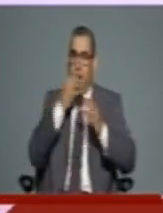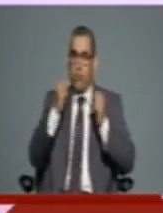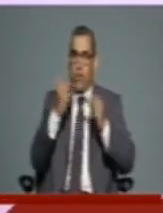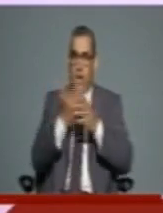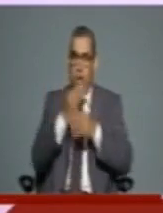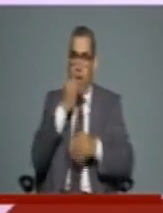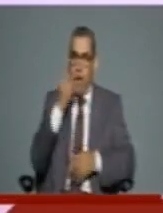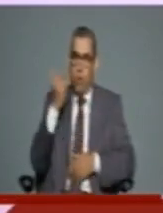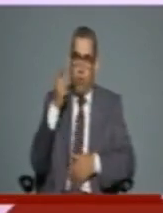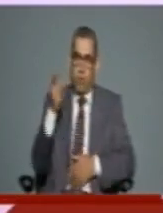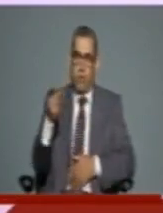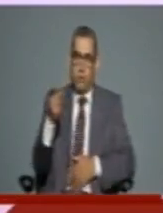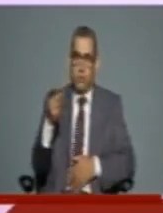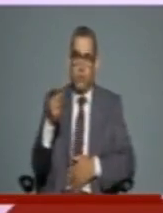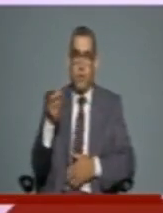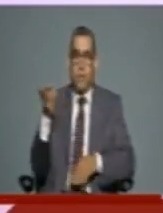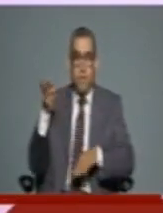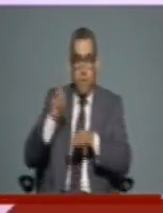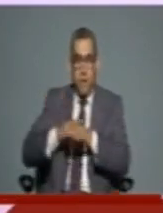ثم اعتمدنا